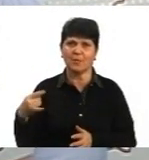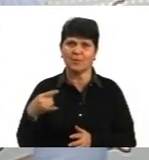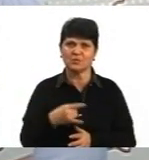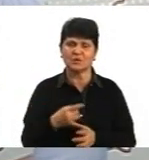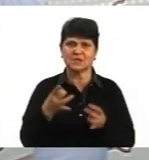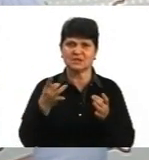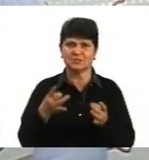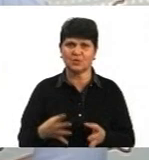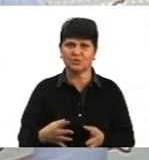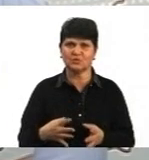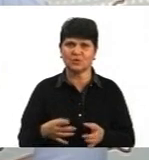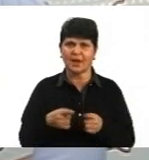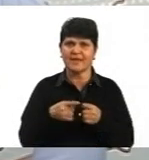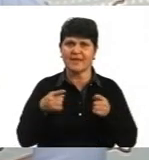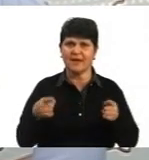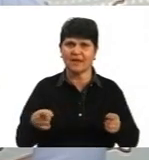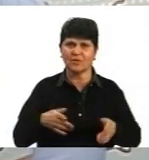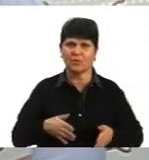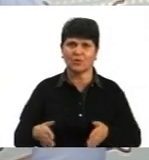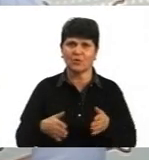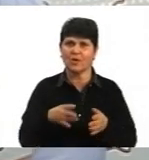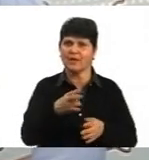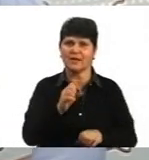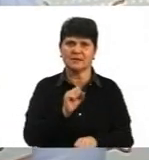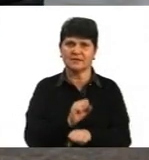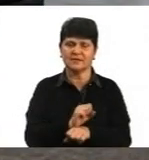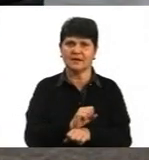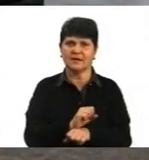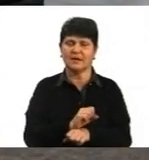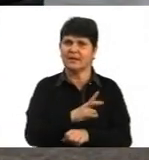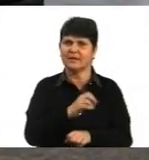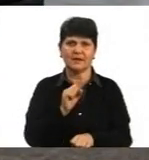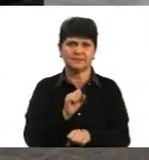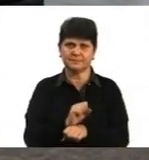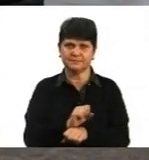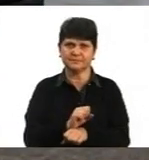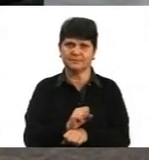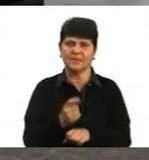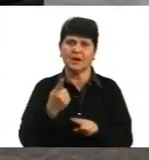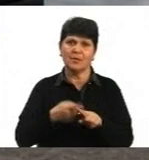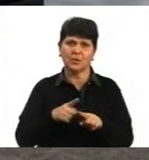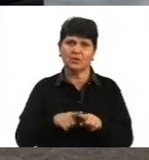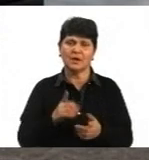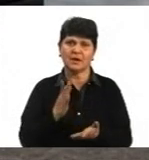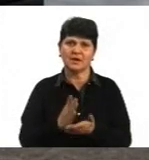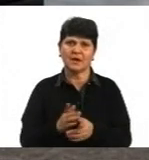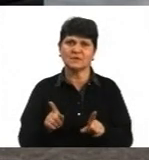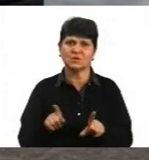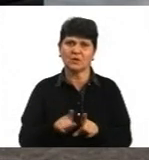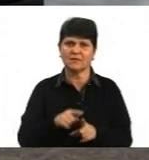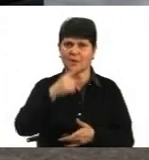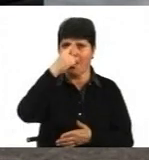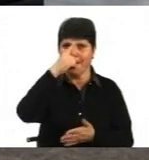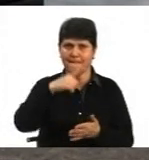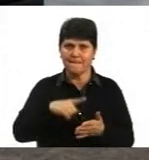спрощено певну ділянку дороги, не зупиняючись. Ряд перехрест, не зупиняючись. Проте все одно є, скажімо так,